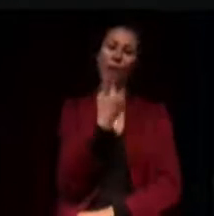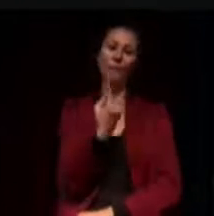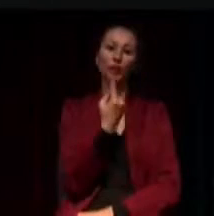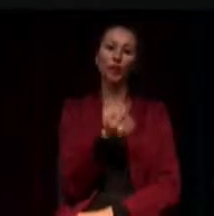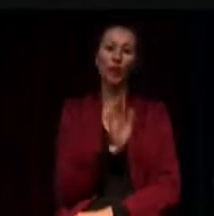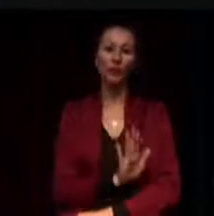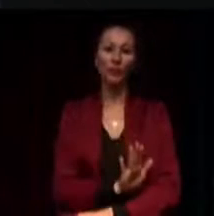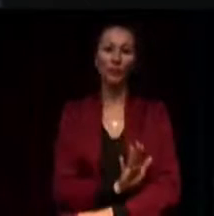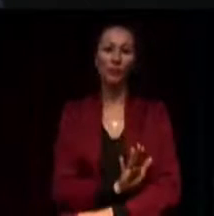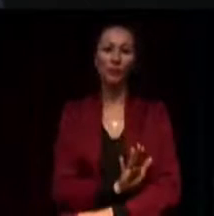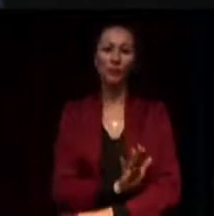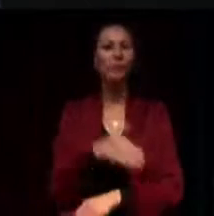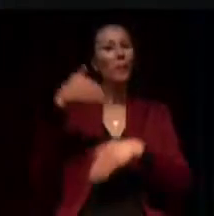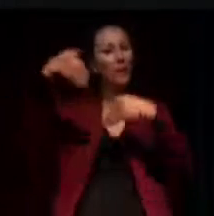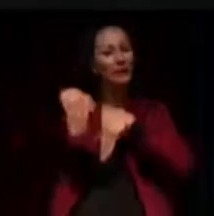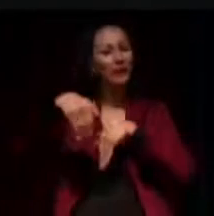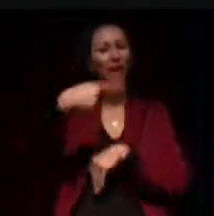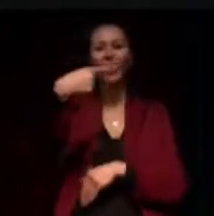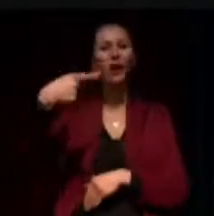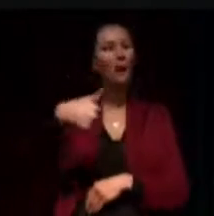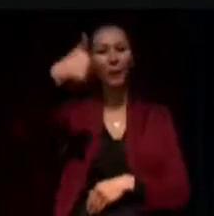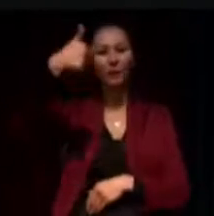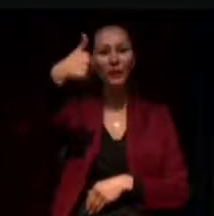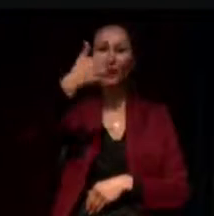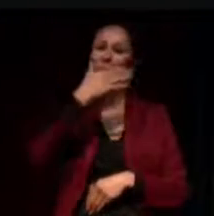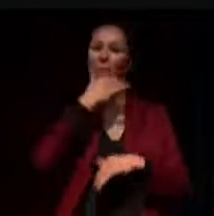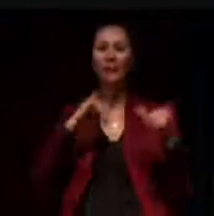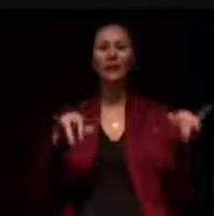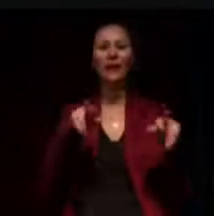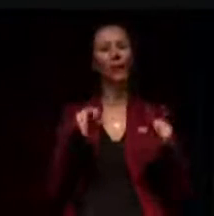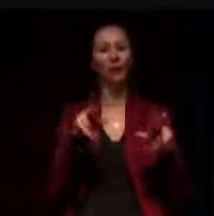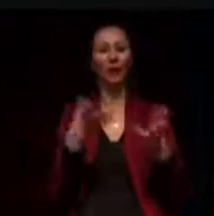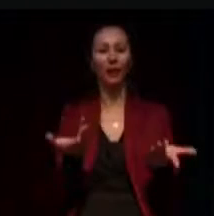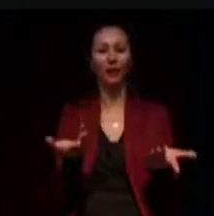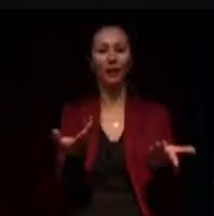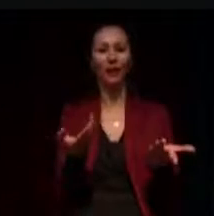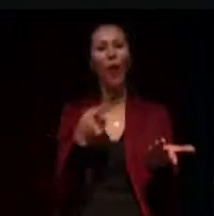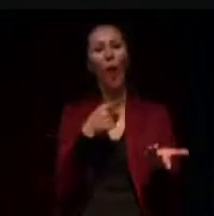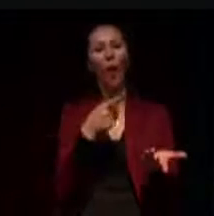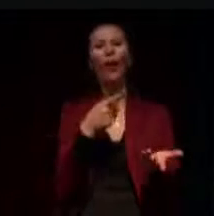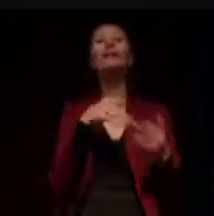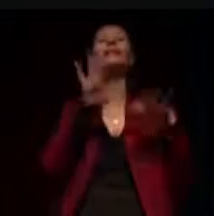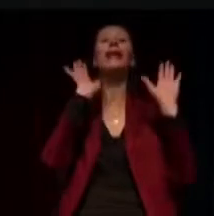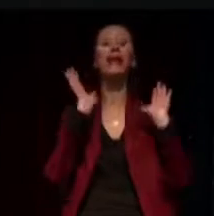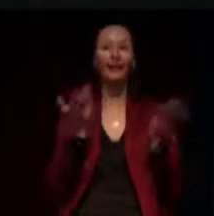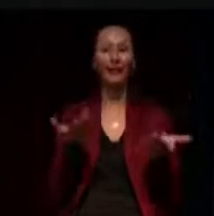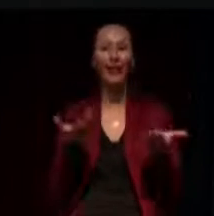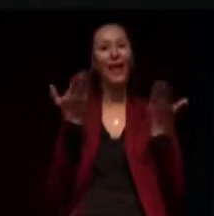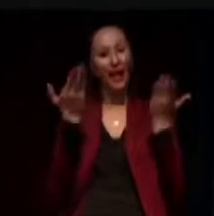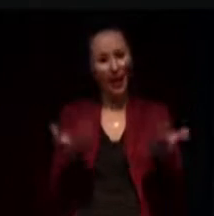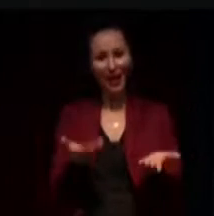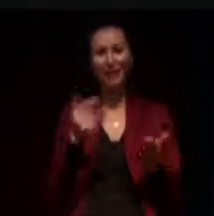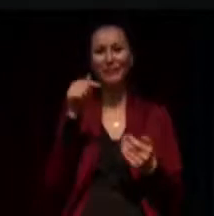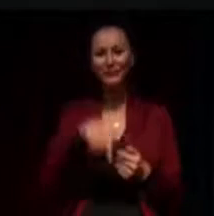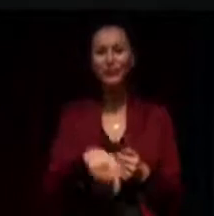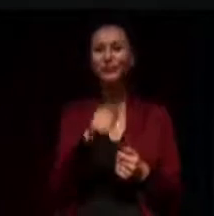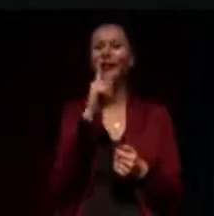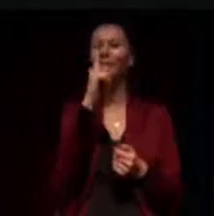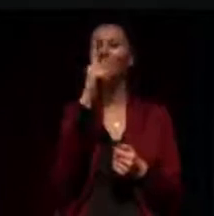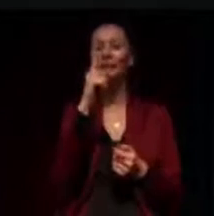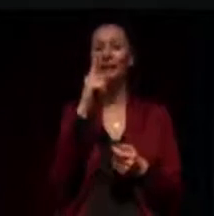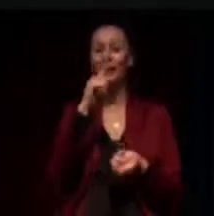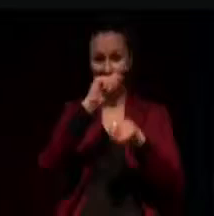Bu mezarlıklar daire başkanının değişmesine benzemez. O hale getirdiler. O raddeye indirdiler ama değil. Eğer Buğra Gökçe'yi